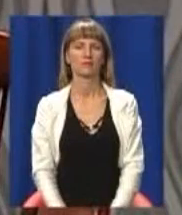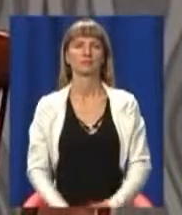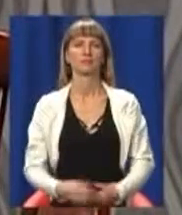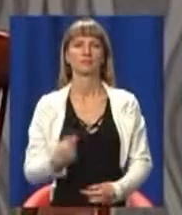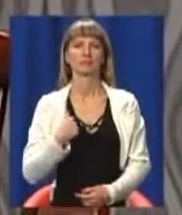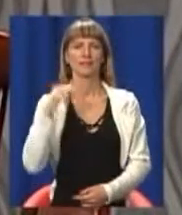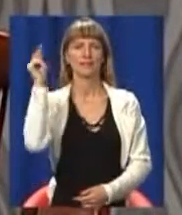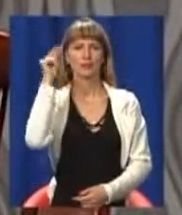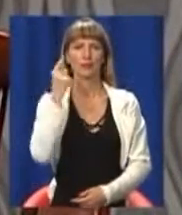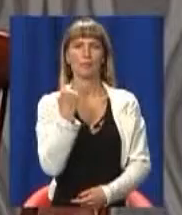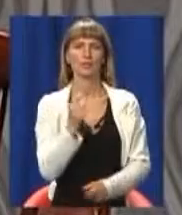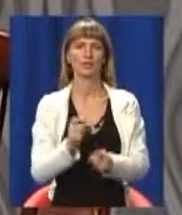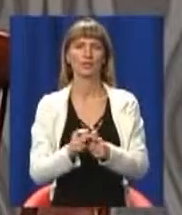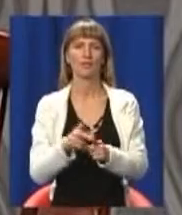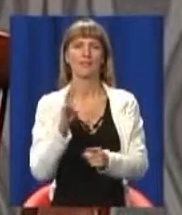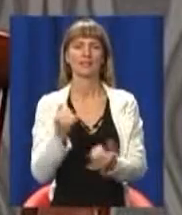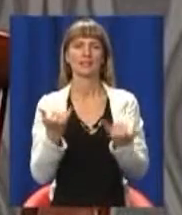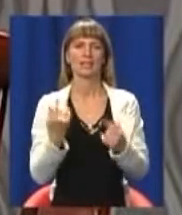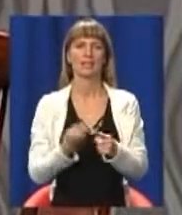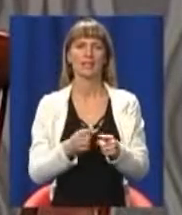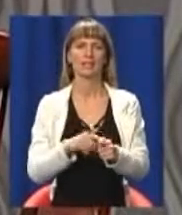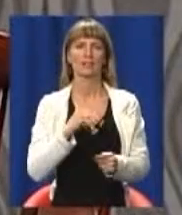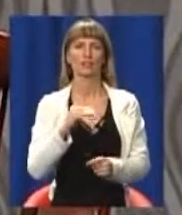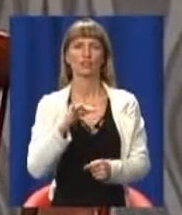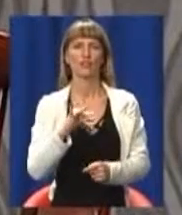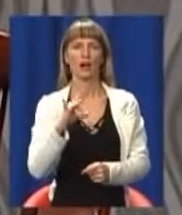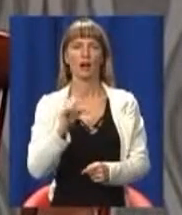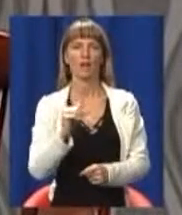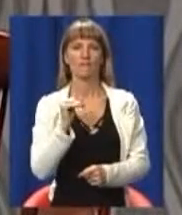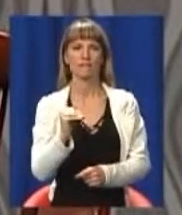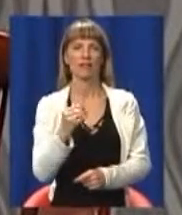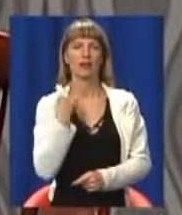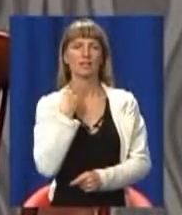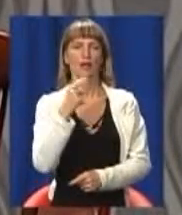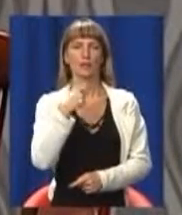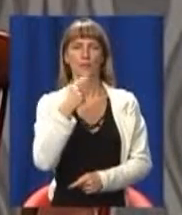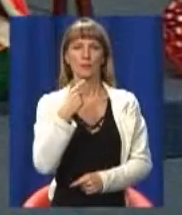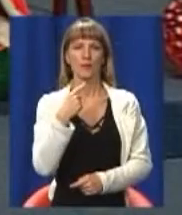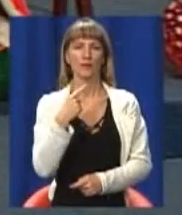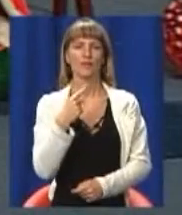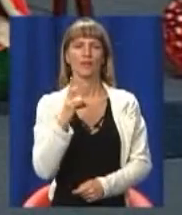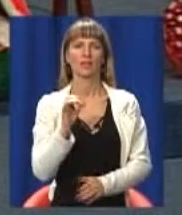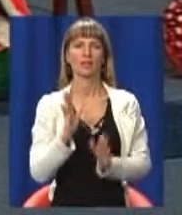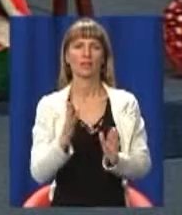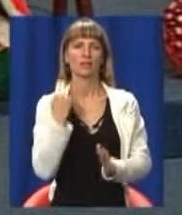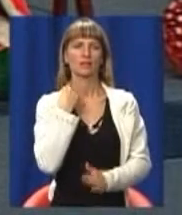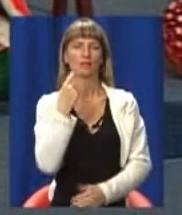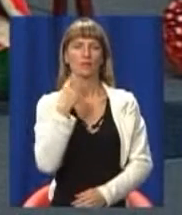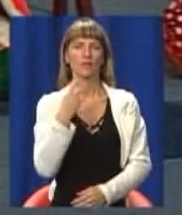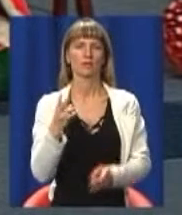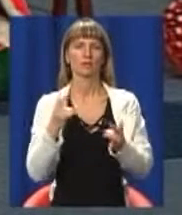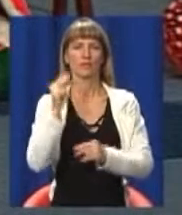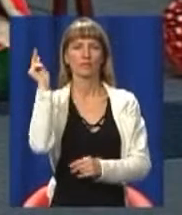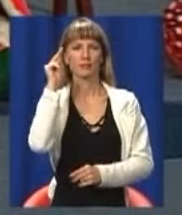Ось ми вивчили перше слово на сьогодні. Це жираф. До речі, англійську мову... І не тільки англійську мову